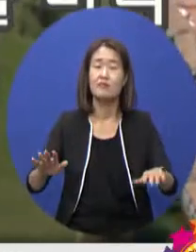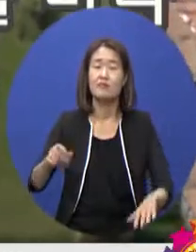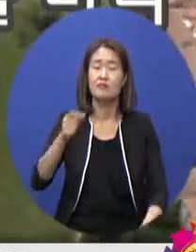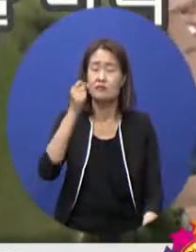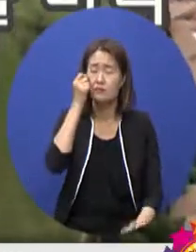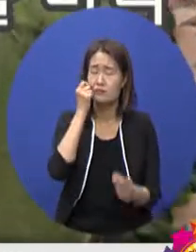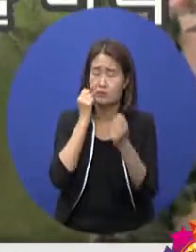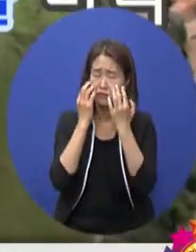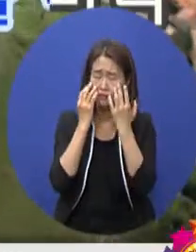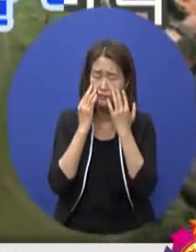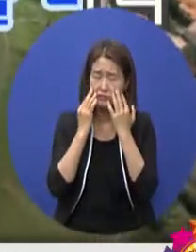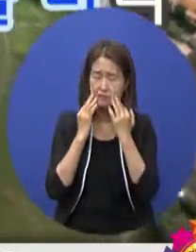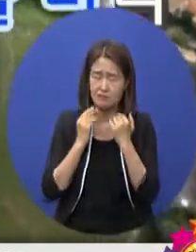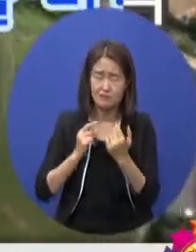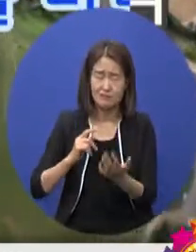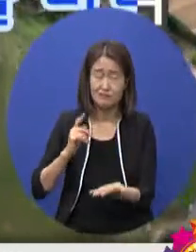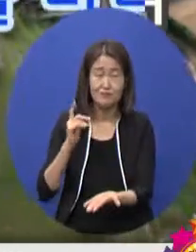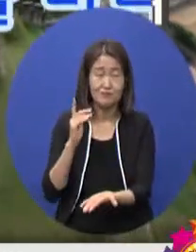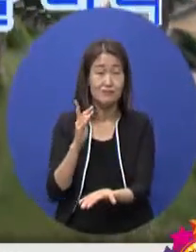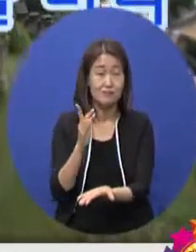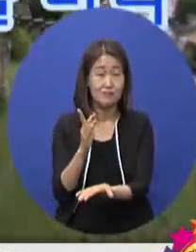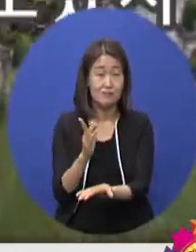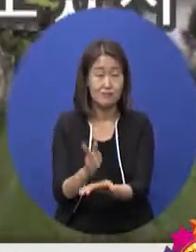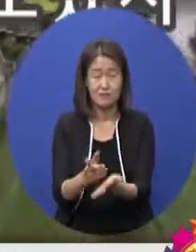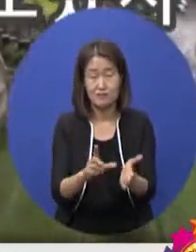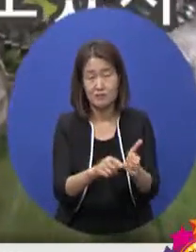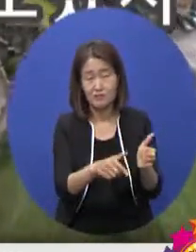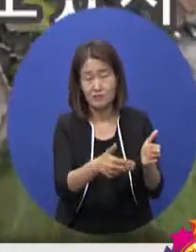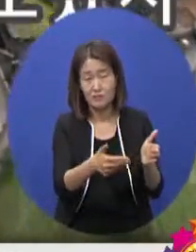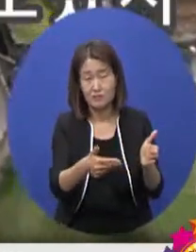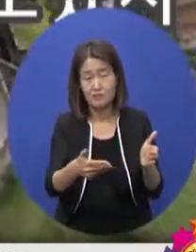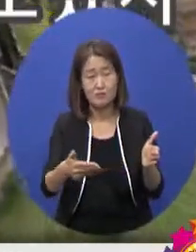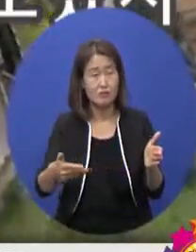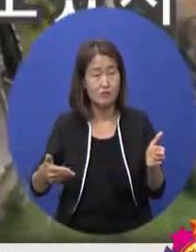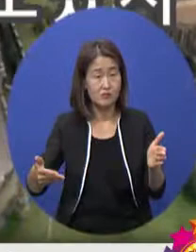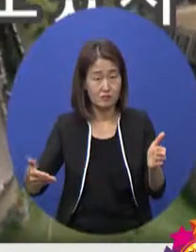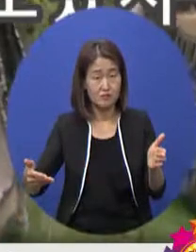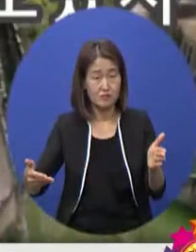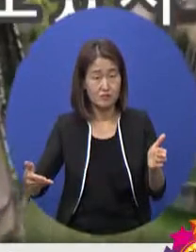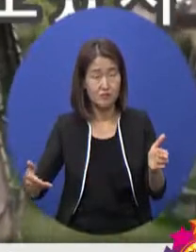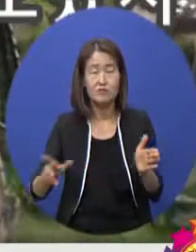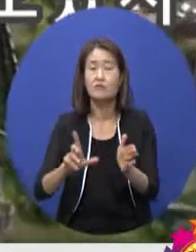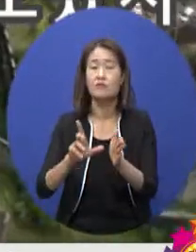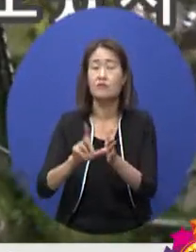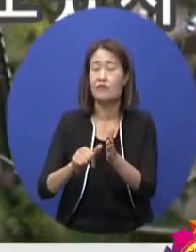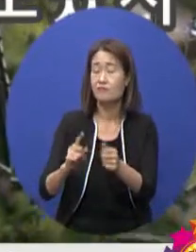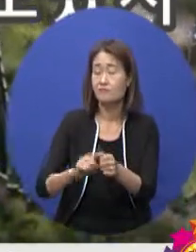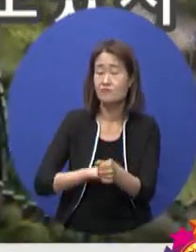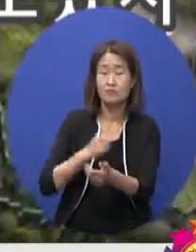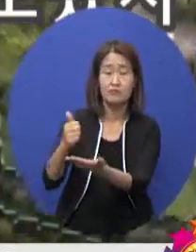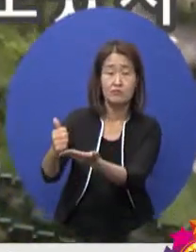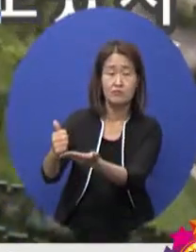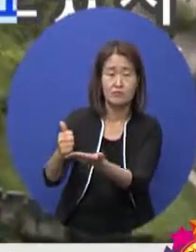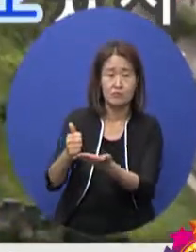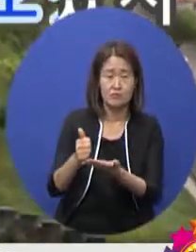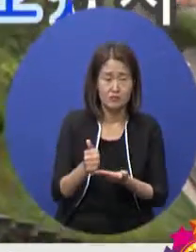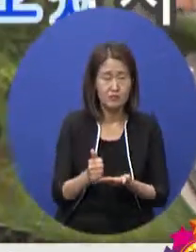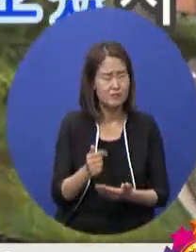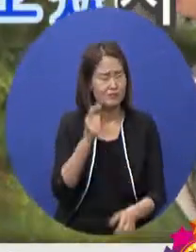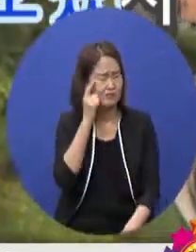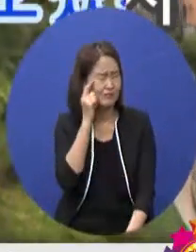물새야 울지를 마라 세월 가면